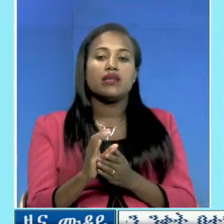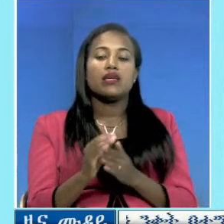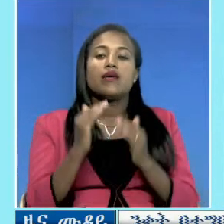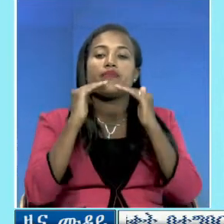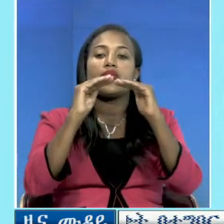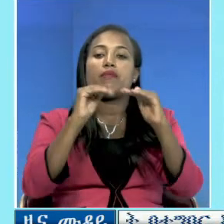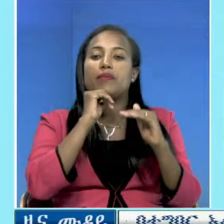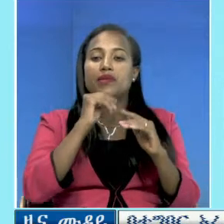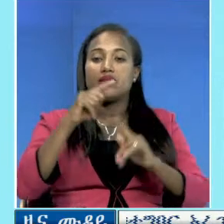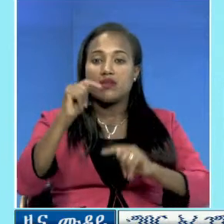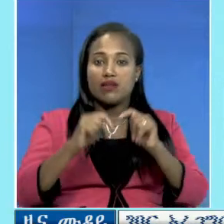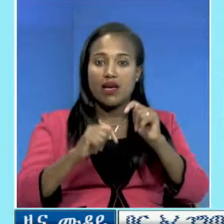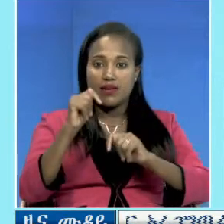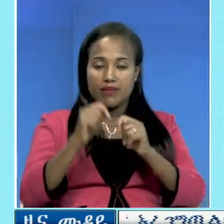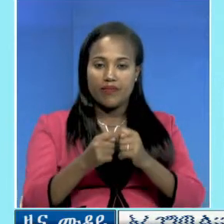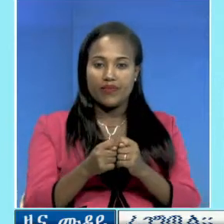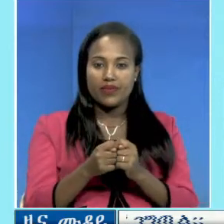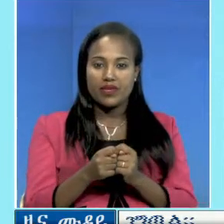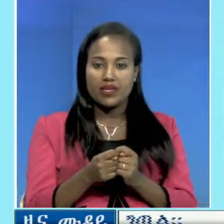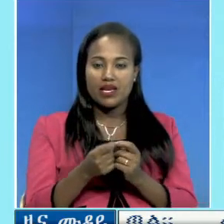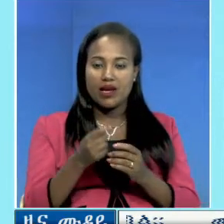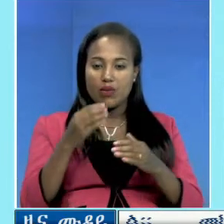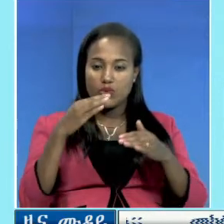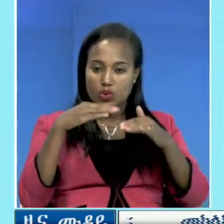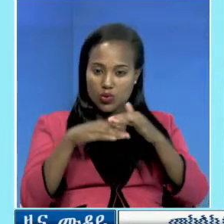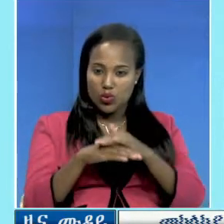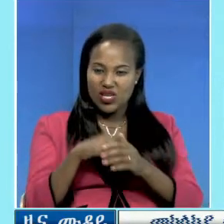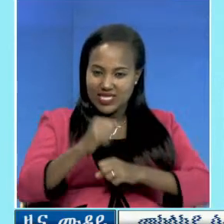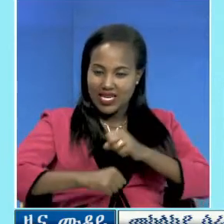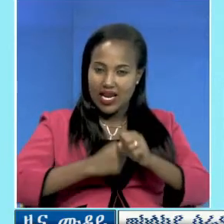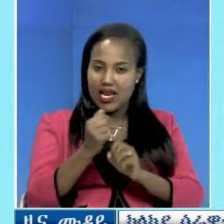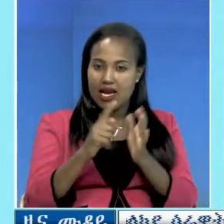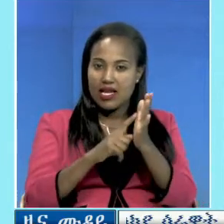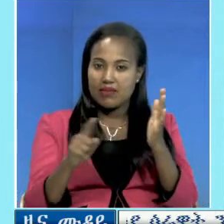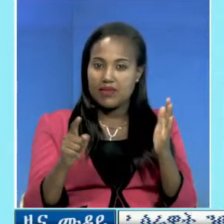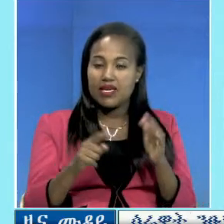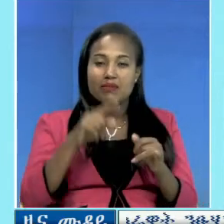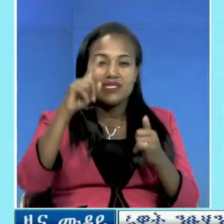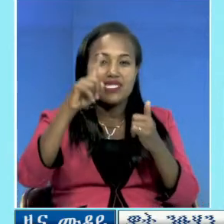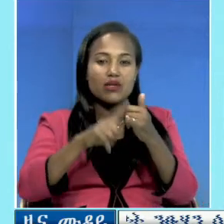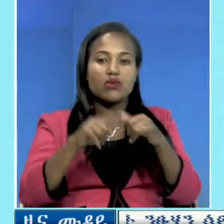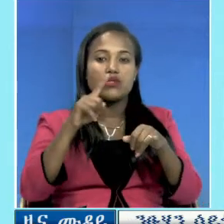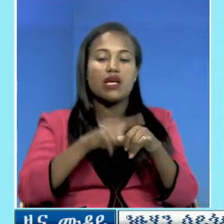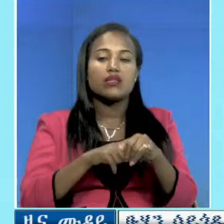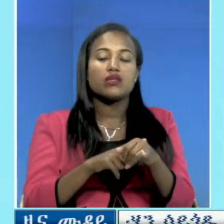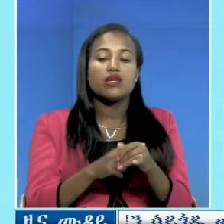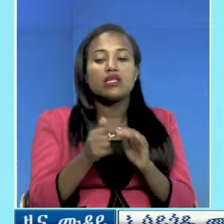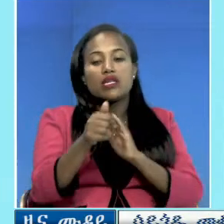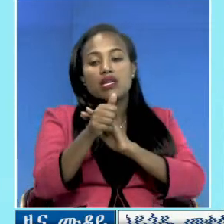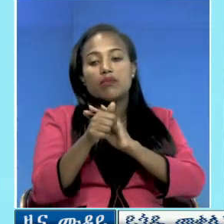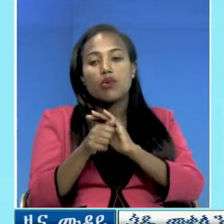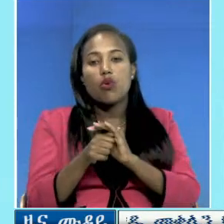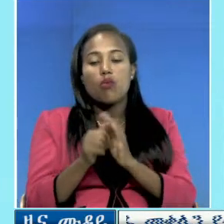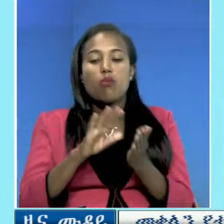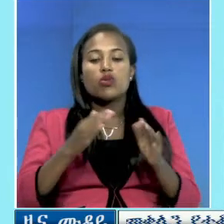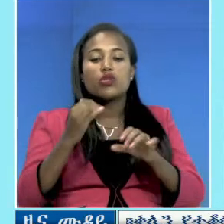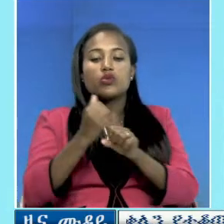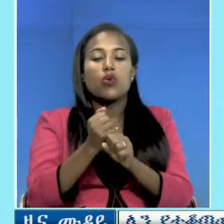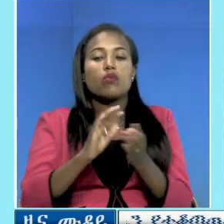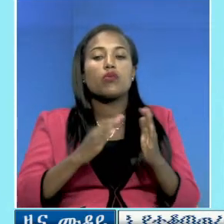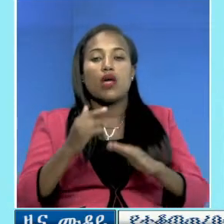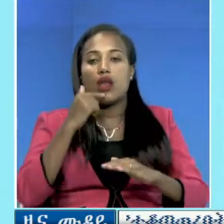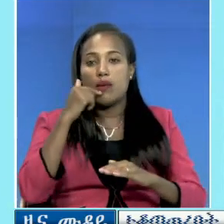የማይመጥን የታሪክን ክርዳድ ከአብራክህ ወጡ ለስቃይ ሊዳርግህ በስትንፋሱ የመጨረሻው ሰዓት ጉያ ስር ገብቶ ሙት ይዞ